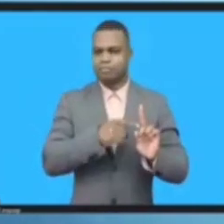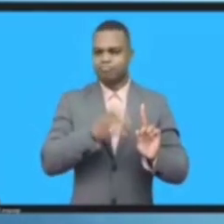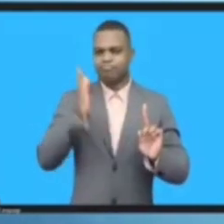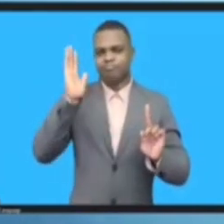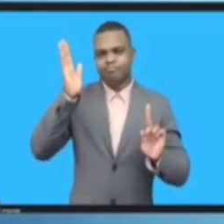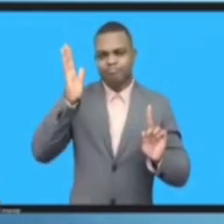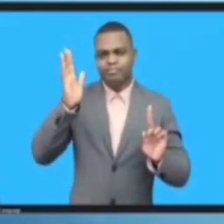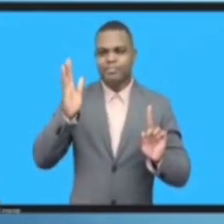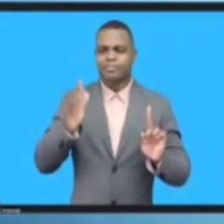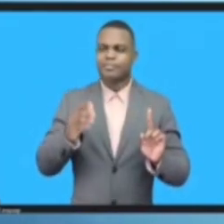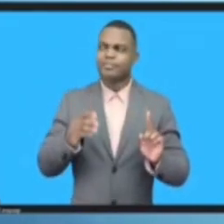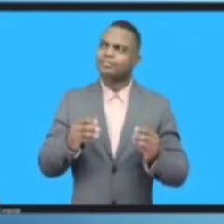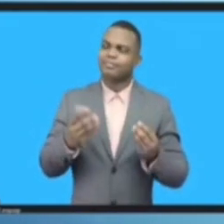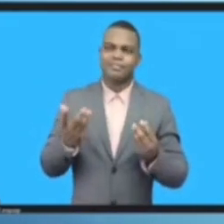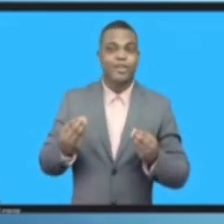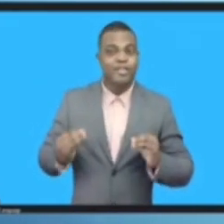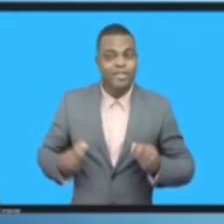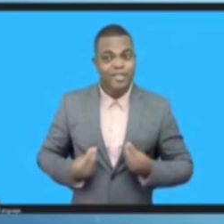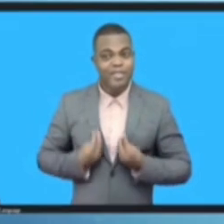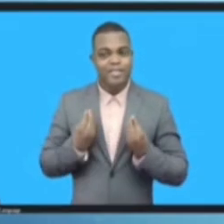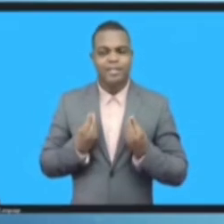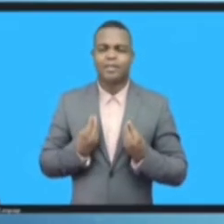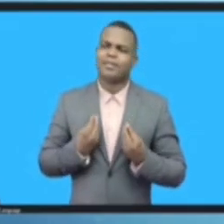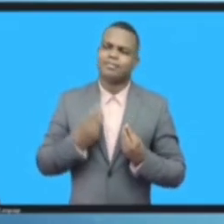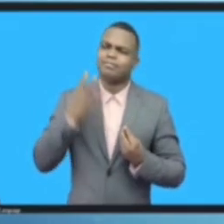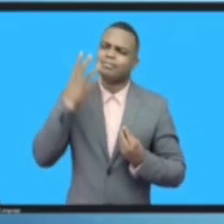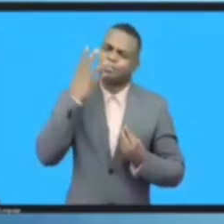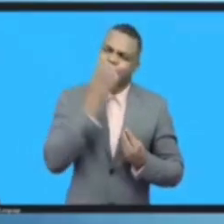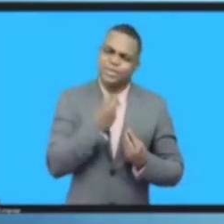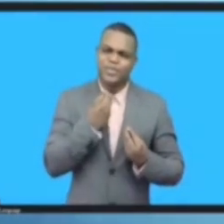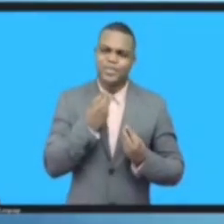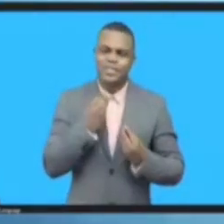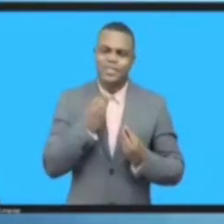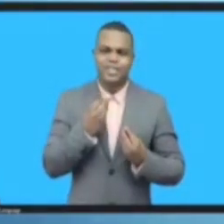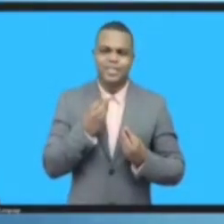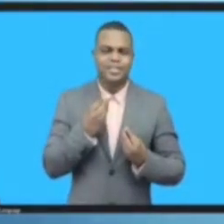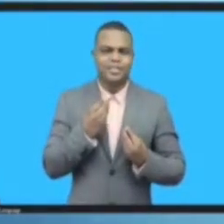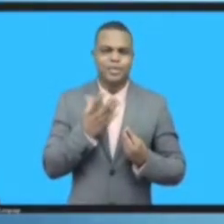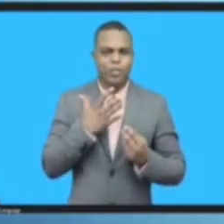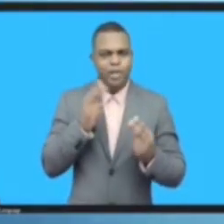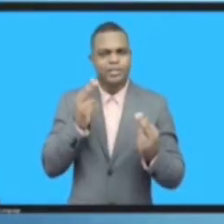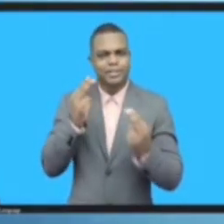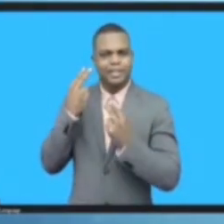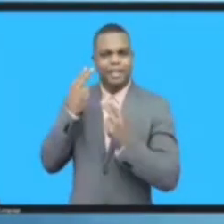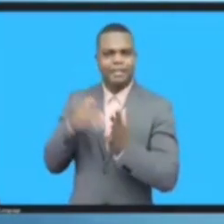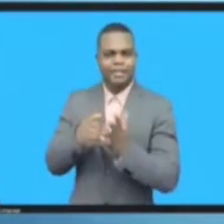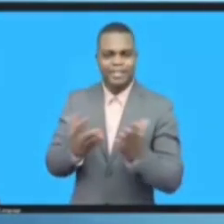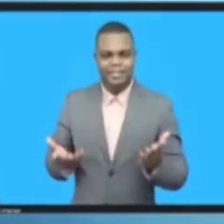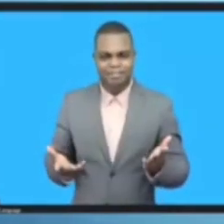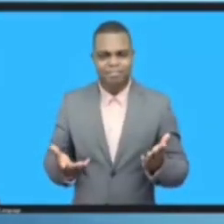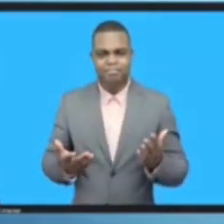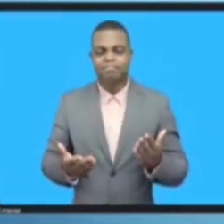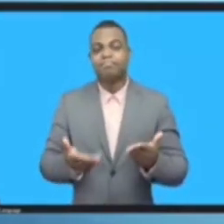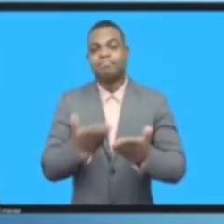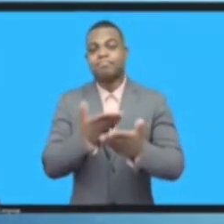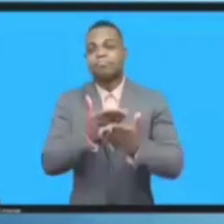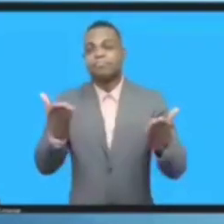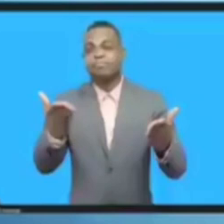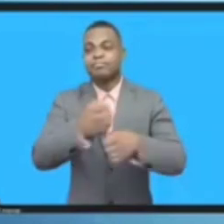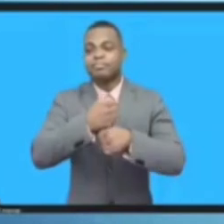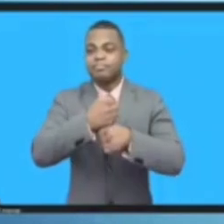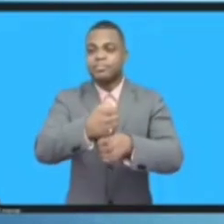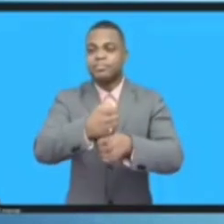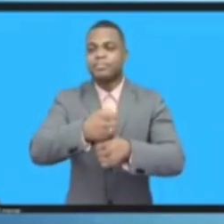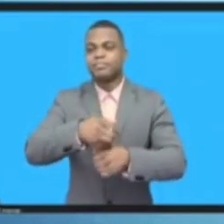Excellence, vous qui êtes dans la salle, vous qui êtes en ligne, je voudrais aussi à mon tour exprimer ma reconnaissance à notre,